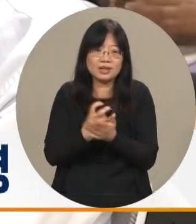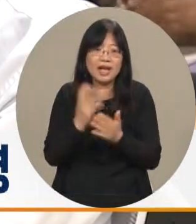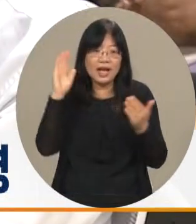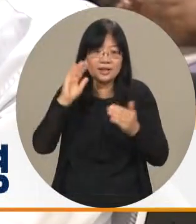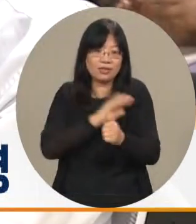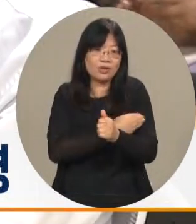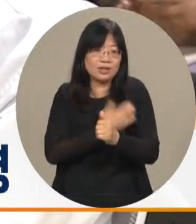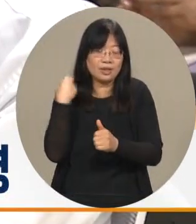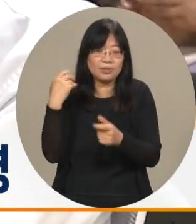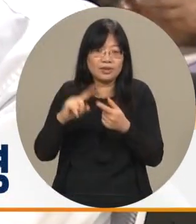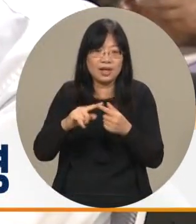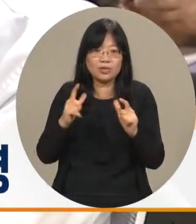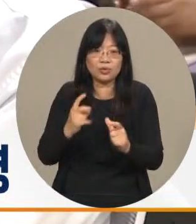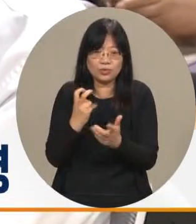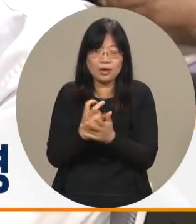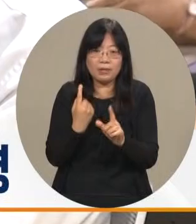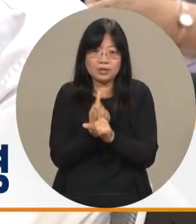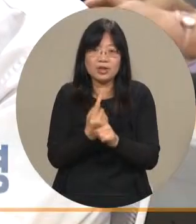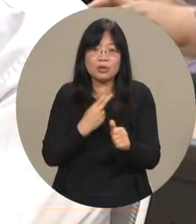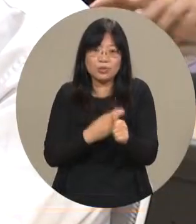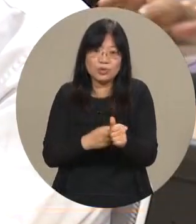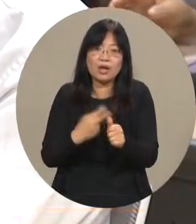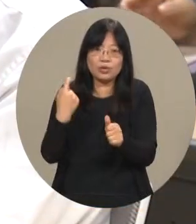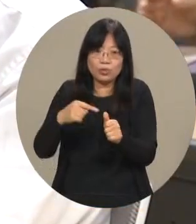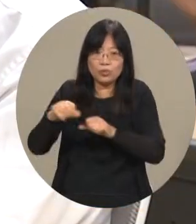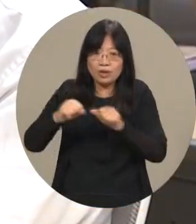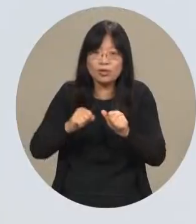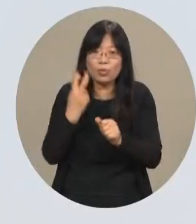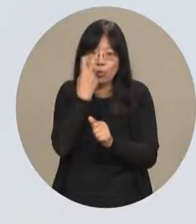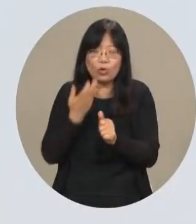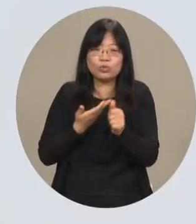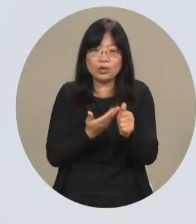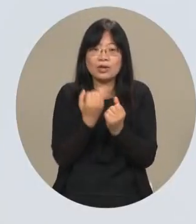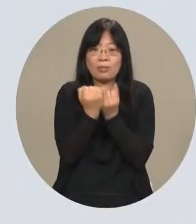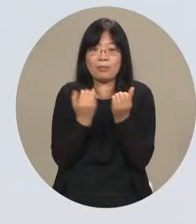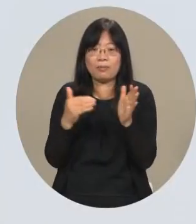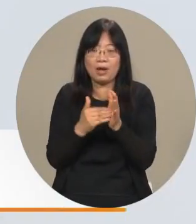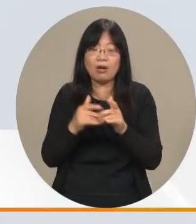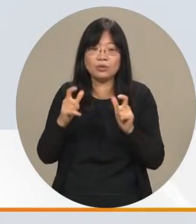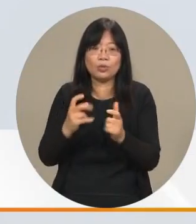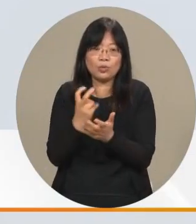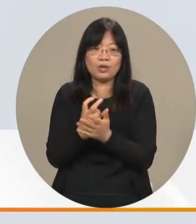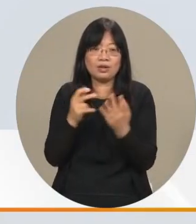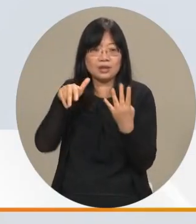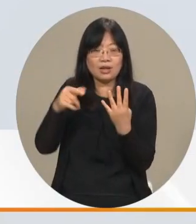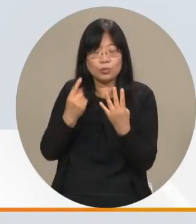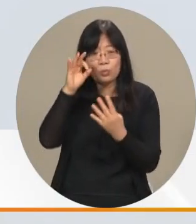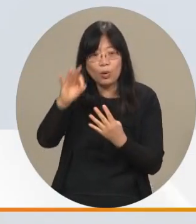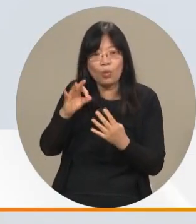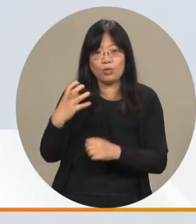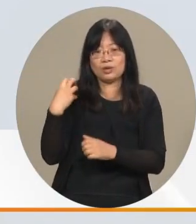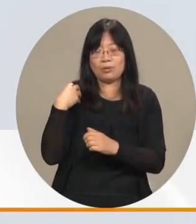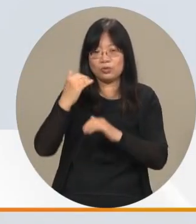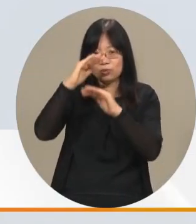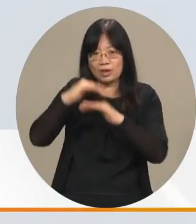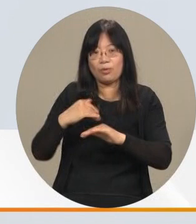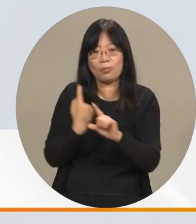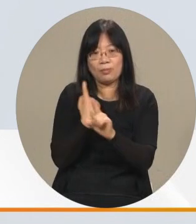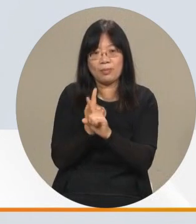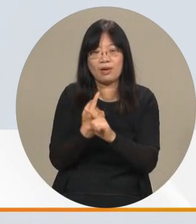바꾸고 교사의 교육활동을 보호하겠다고 설명했습니다 조례 4조에 책무 규정을